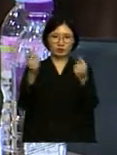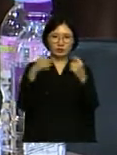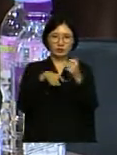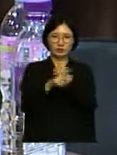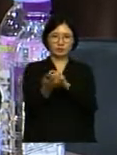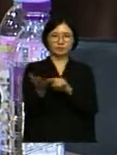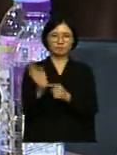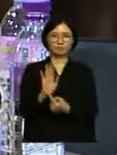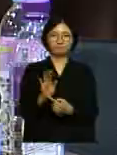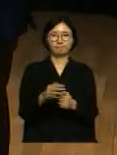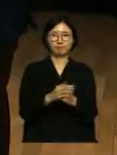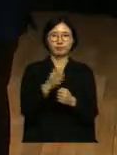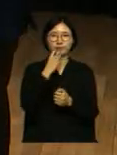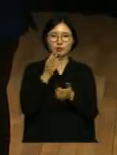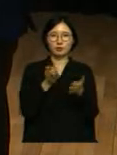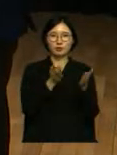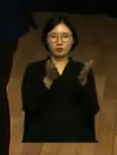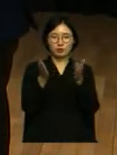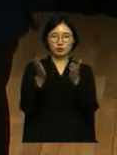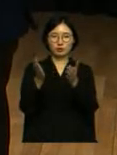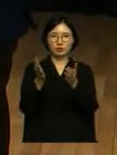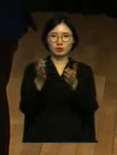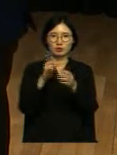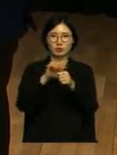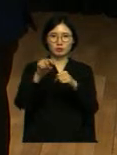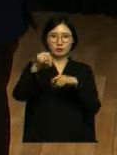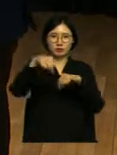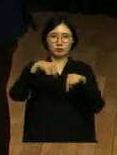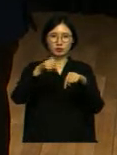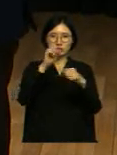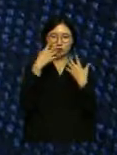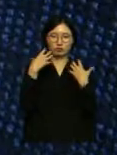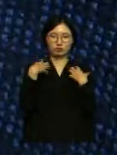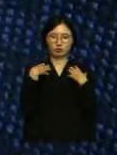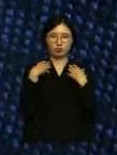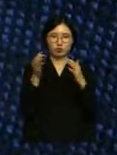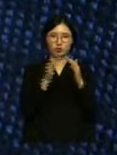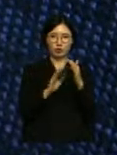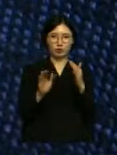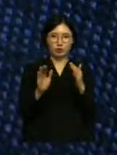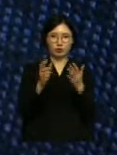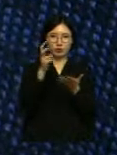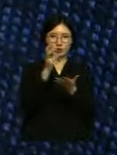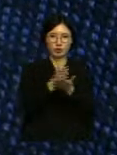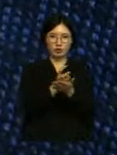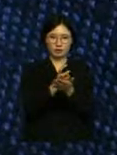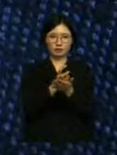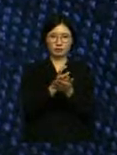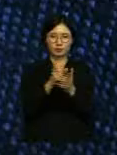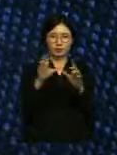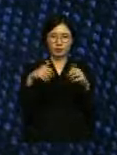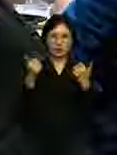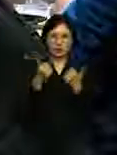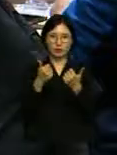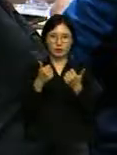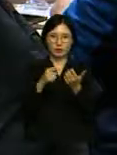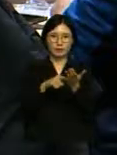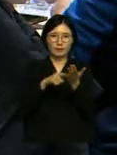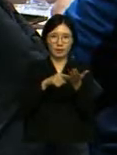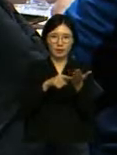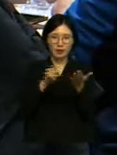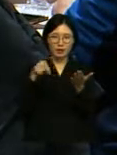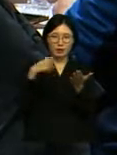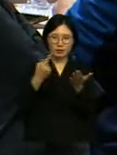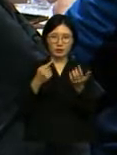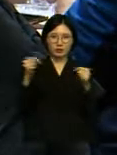밝혔습니다. 경기도는 이달 중 지방정부협의회 공동 규약을 마련하고 도의회 의결을 거쳐 협의회